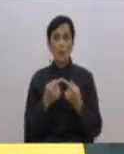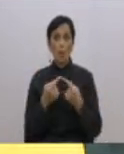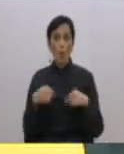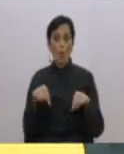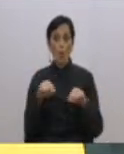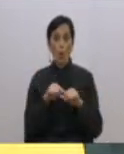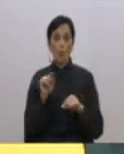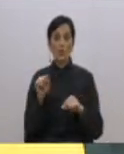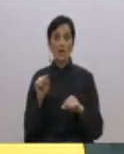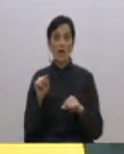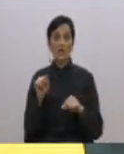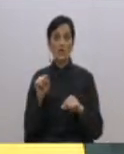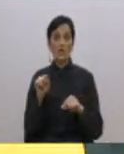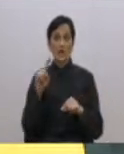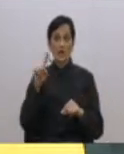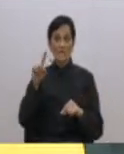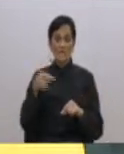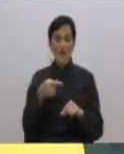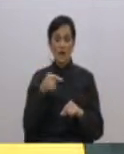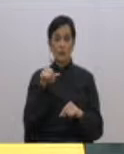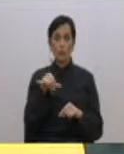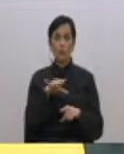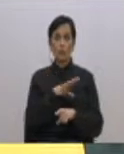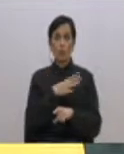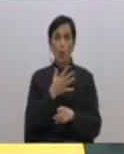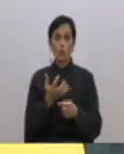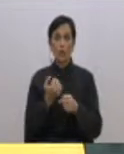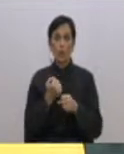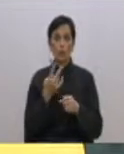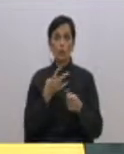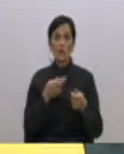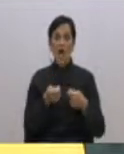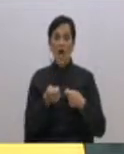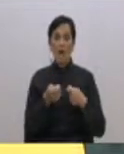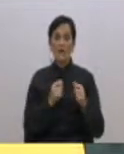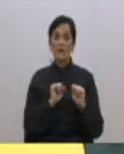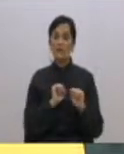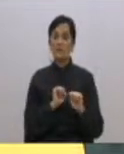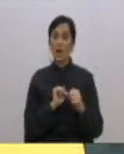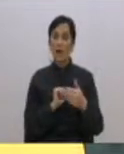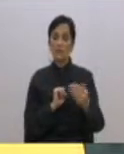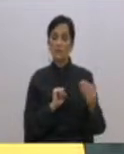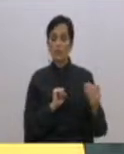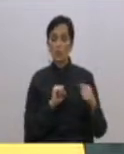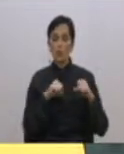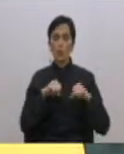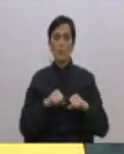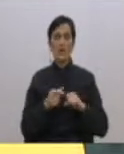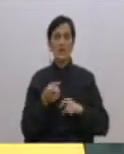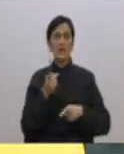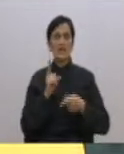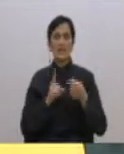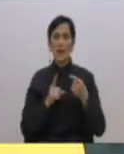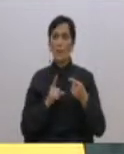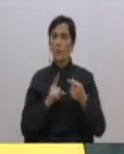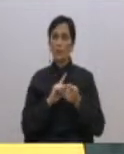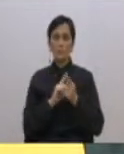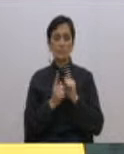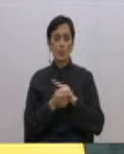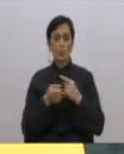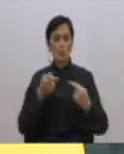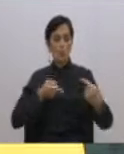ორგანიზაცია, რომელსაც ვალდებულება ჰქონდა აღებული, რომ უნდა ემართა და დაეცვა მათი უფლებები, რეალურად მათ